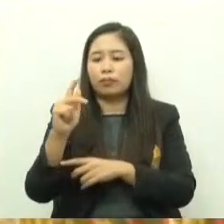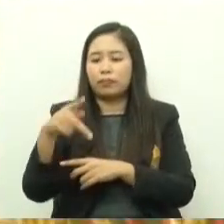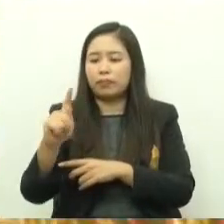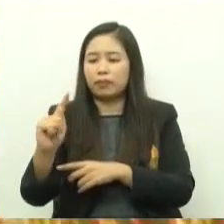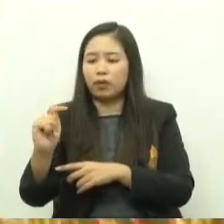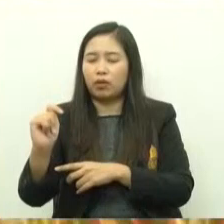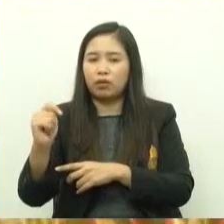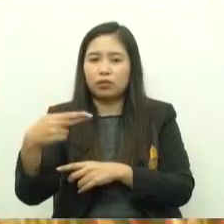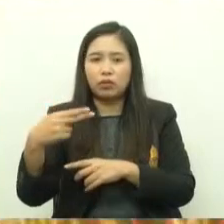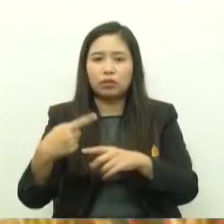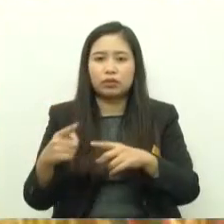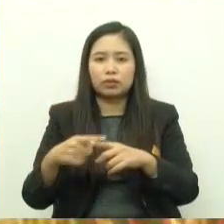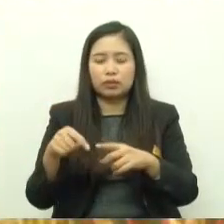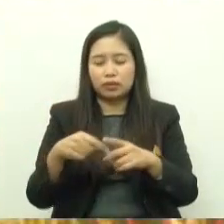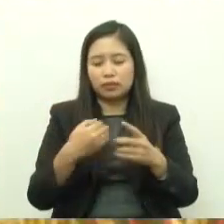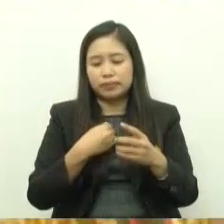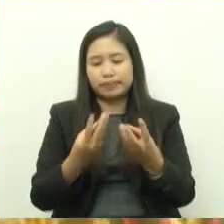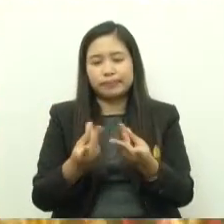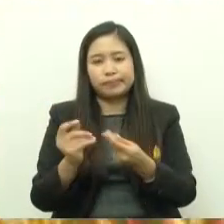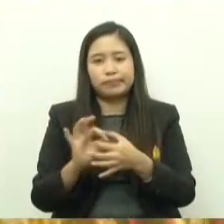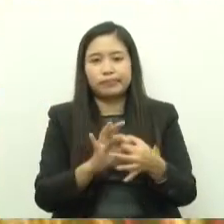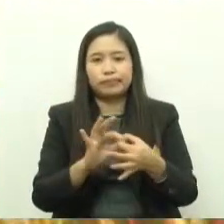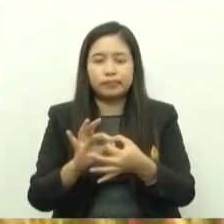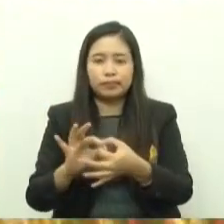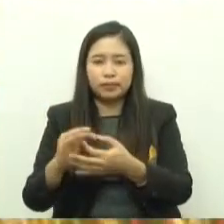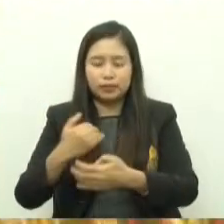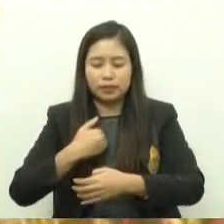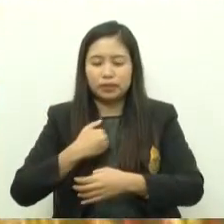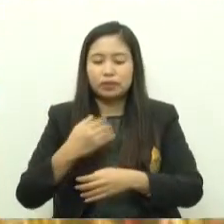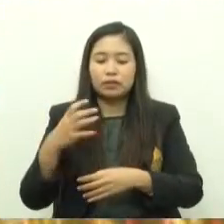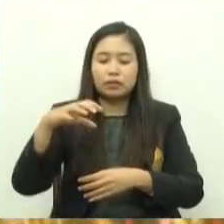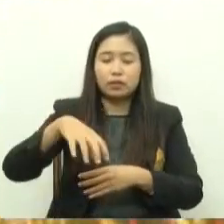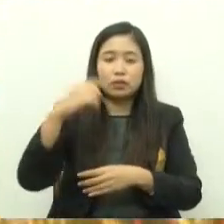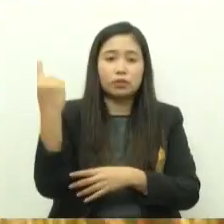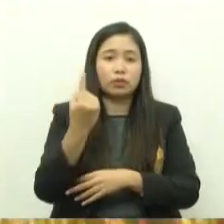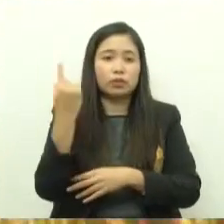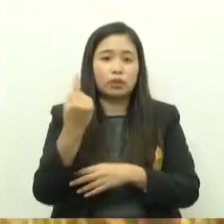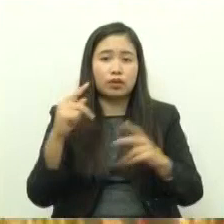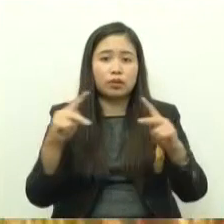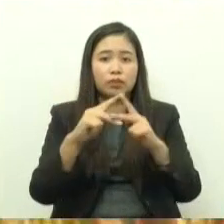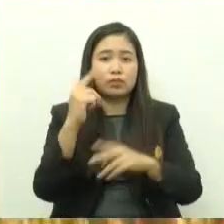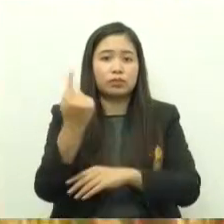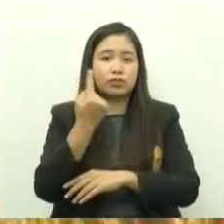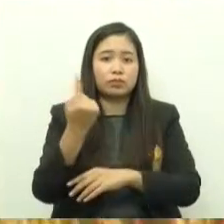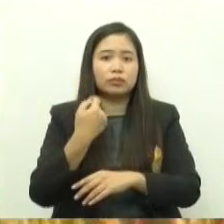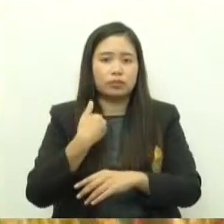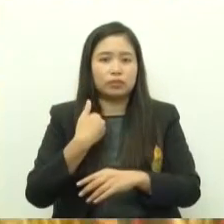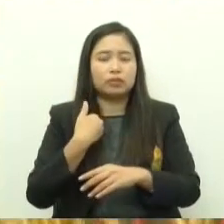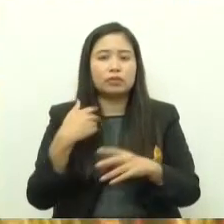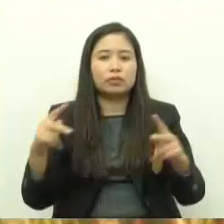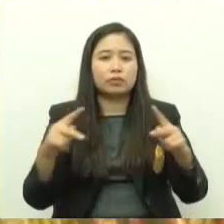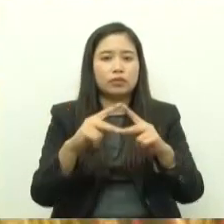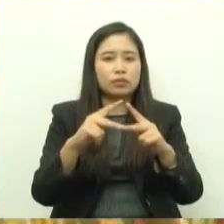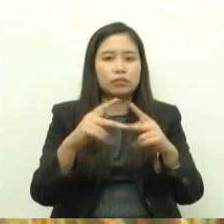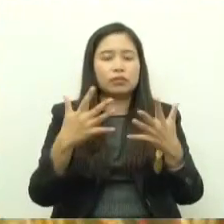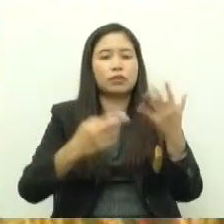เ่อสหกรณ์ออมทรัพย์แล้วก็หน่วยงานเ่อท่องเที่ยวนะคะหรือว่าเ่อชมรมที่พักนะคะ